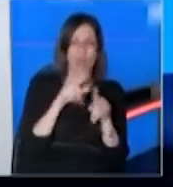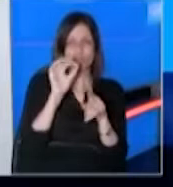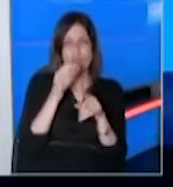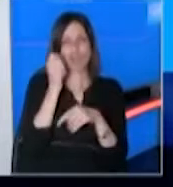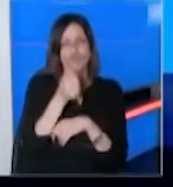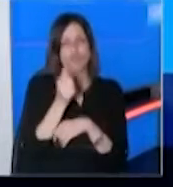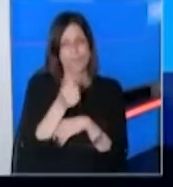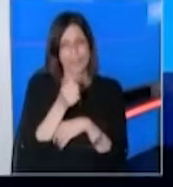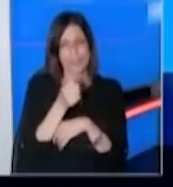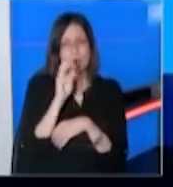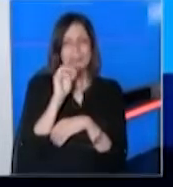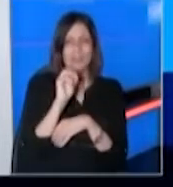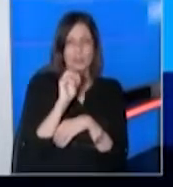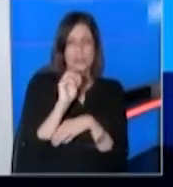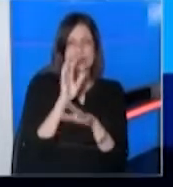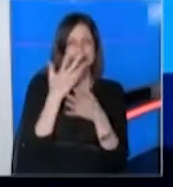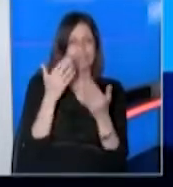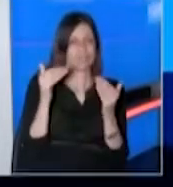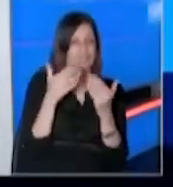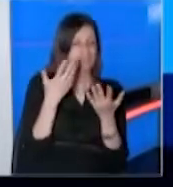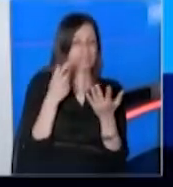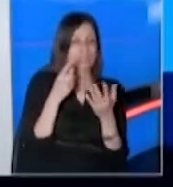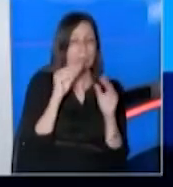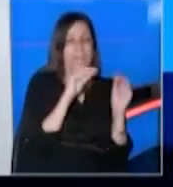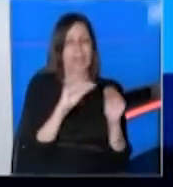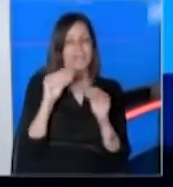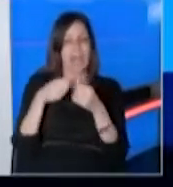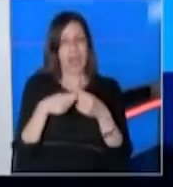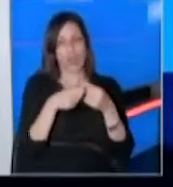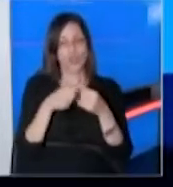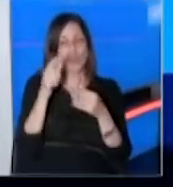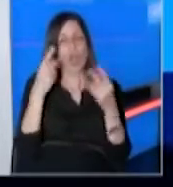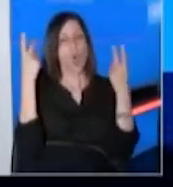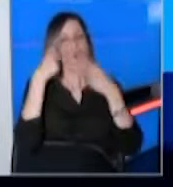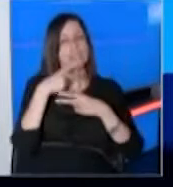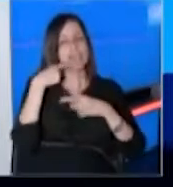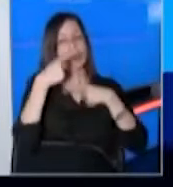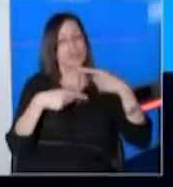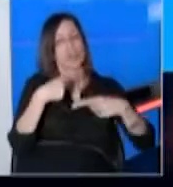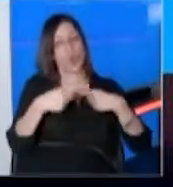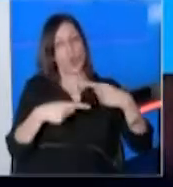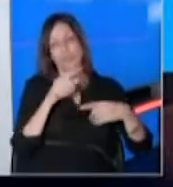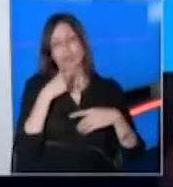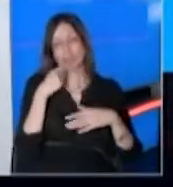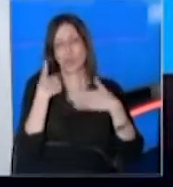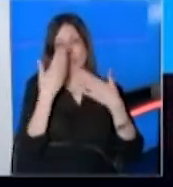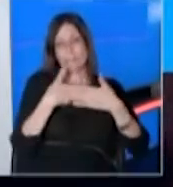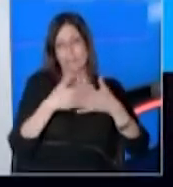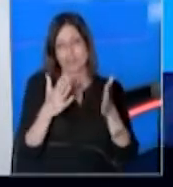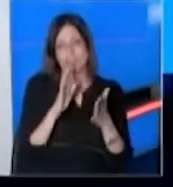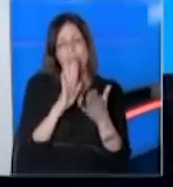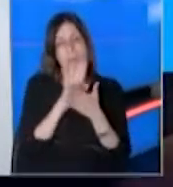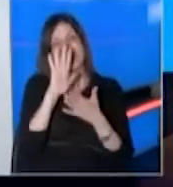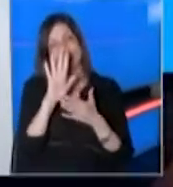זה רלוונטי, היא מעבירה אגודות לחוזים לדורות. חוזה לדורות משמעו, שאם נותנים משבצת של